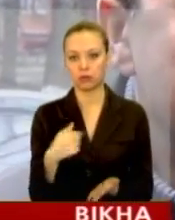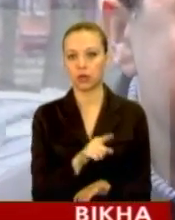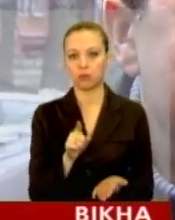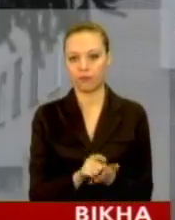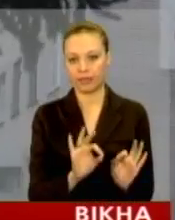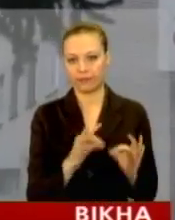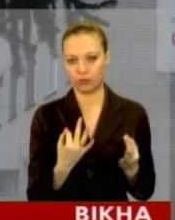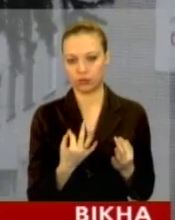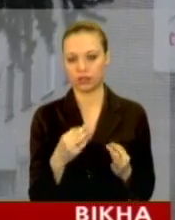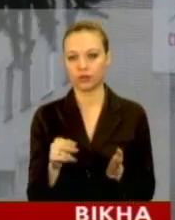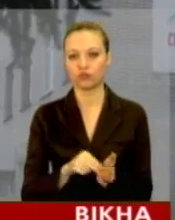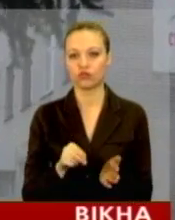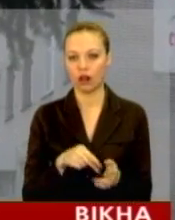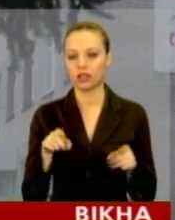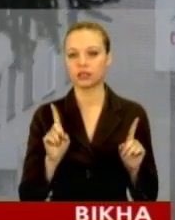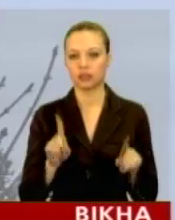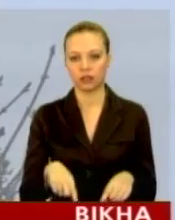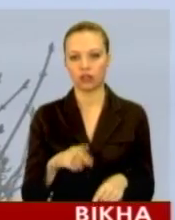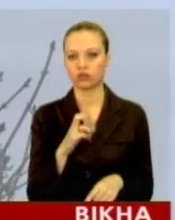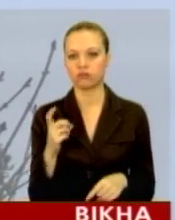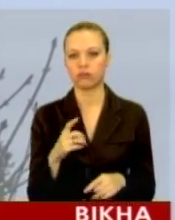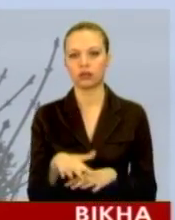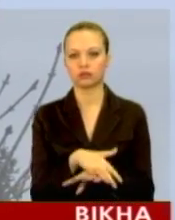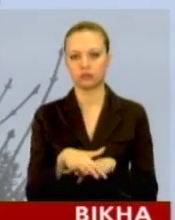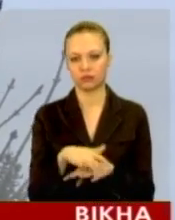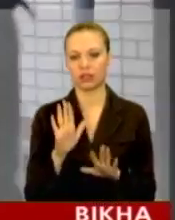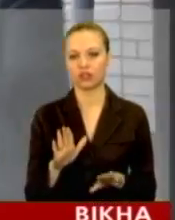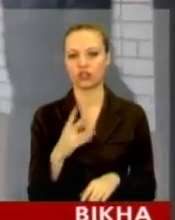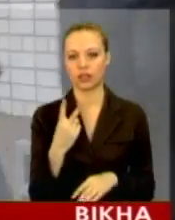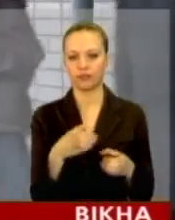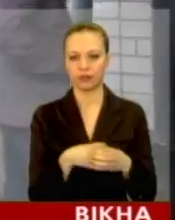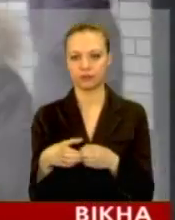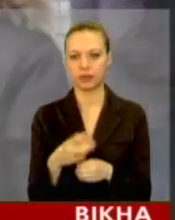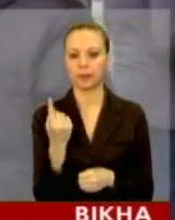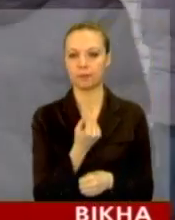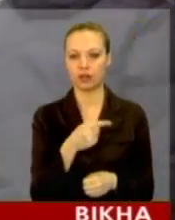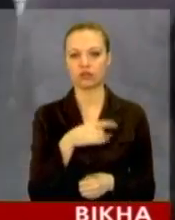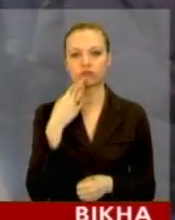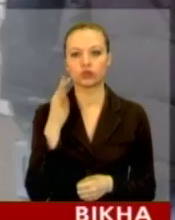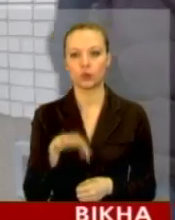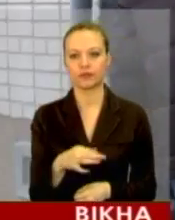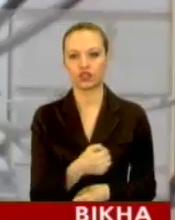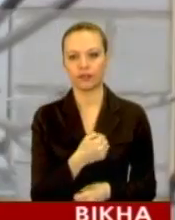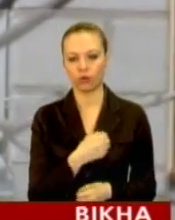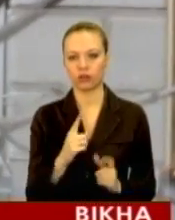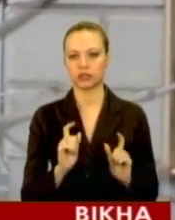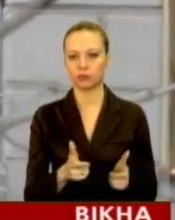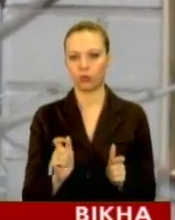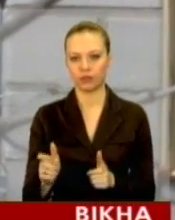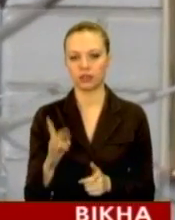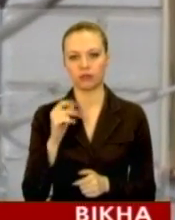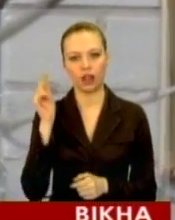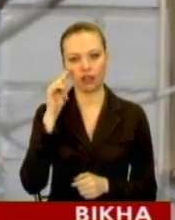повинні відпустити. Черкаси тут теж без ажіотажу. І теж дві категорії. Перші – досвідчені вояки з повістками